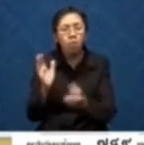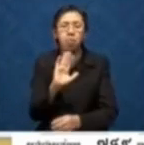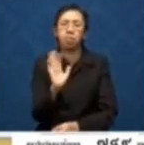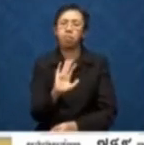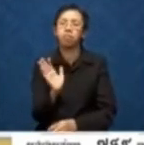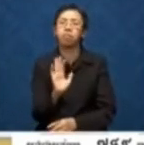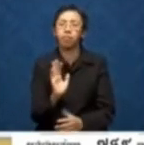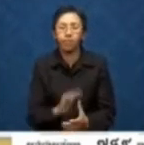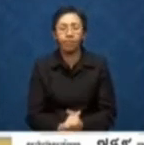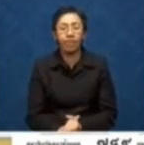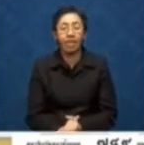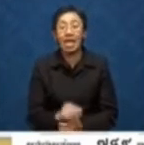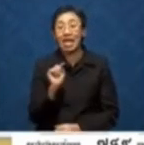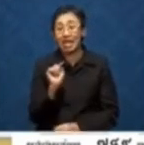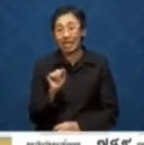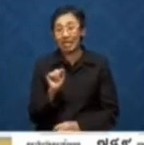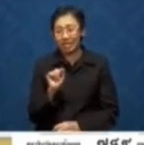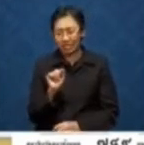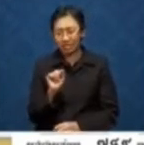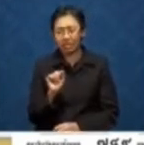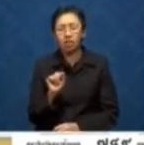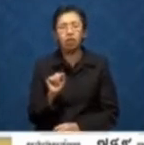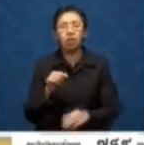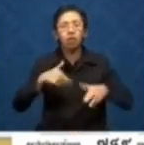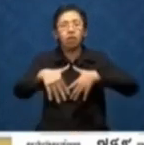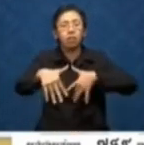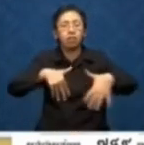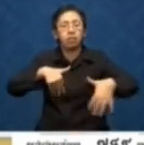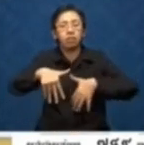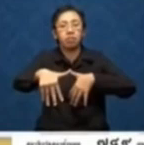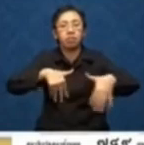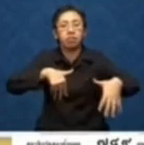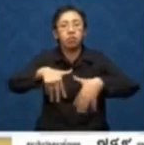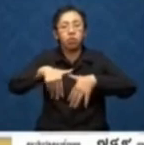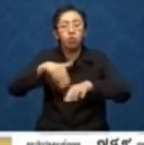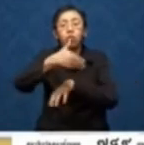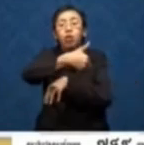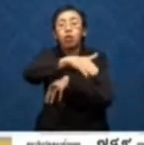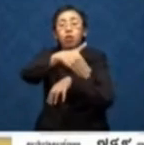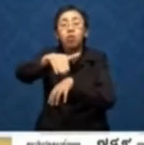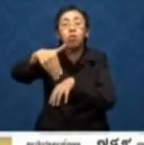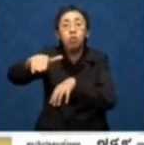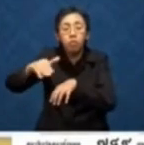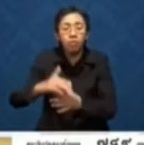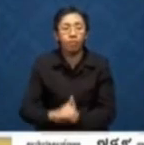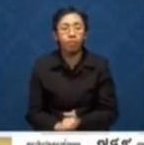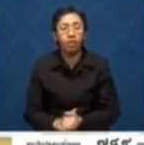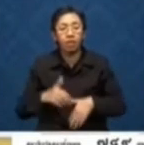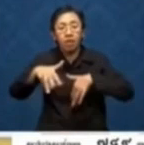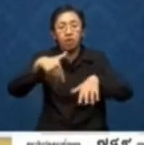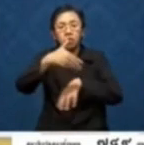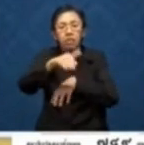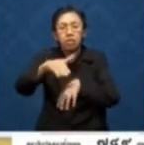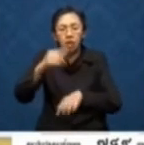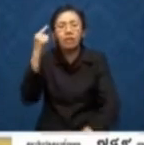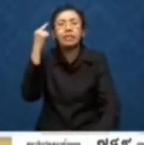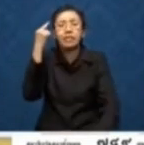ประเด็นที่พี่น้องประชาชนที่อยู่ด้านนอกเขา